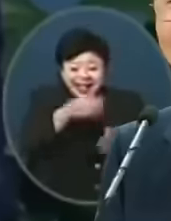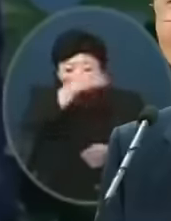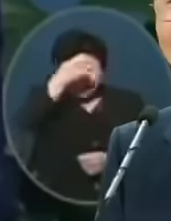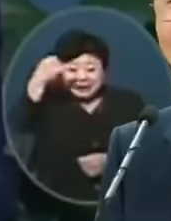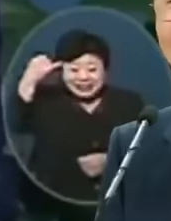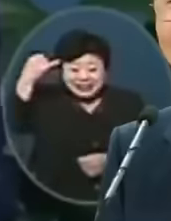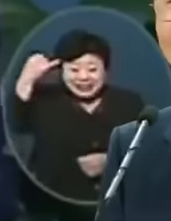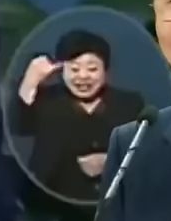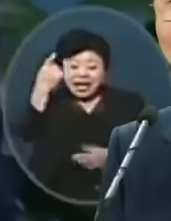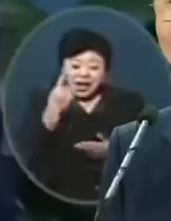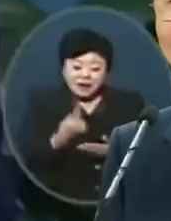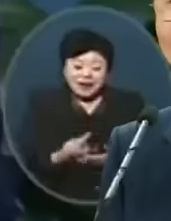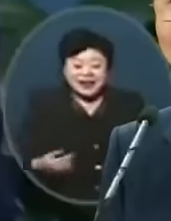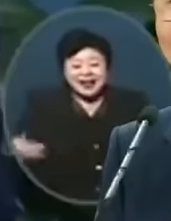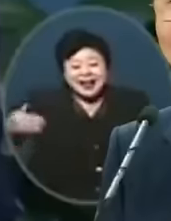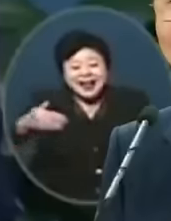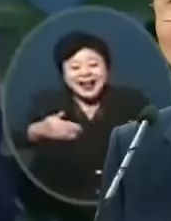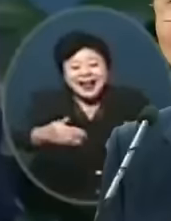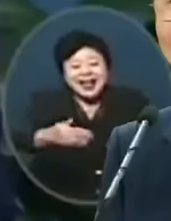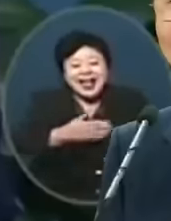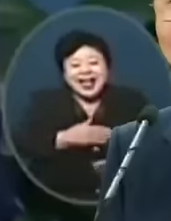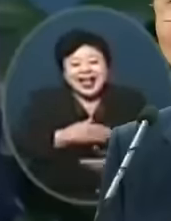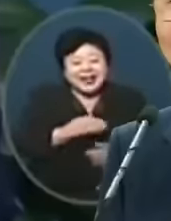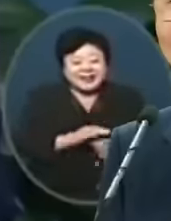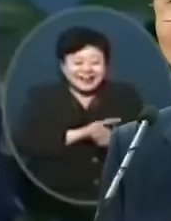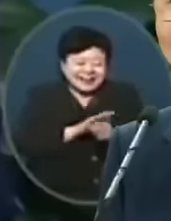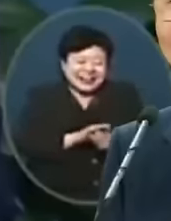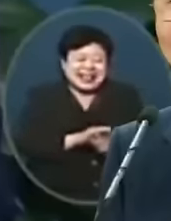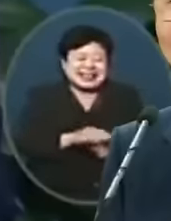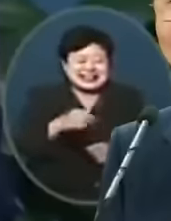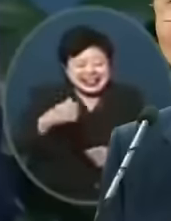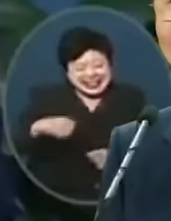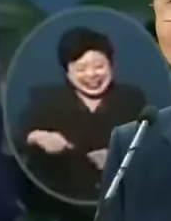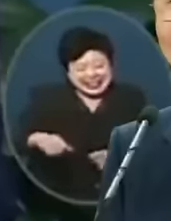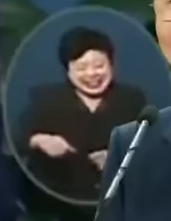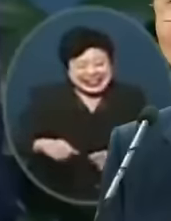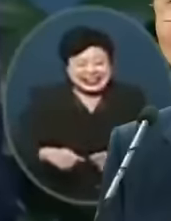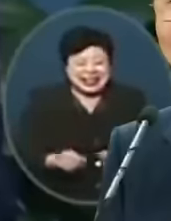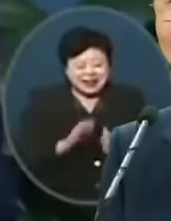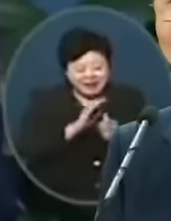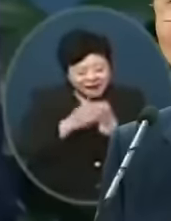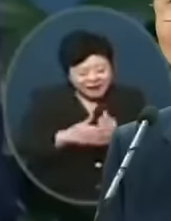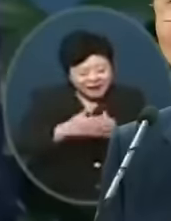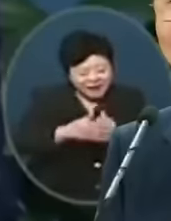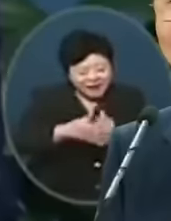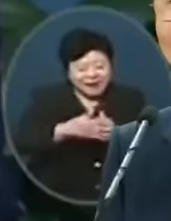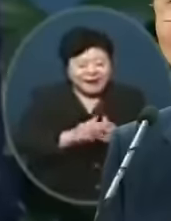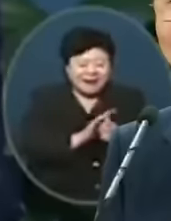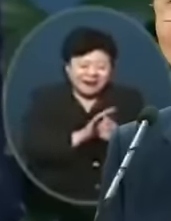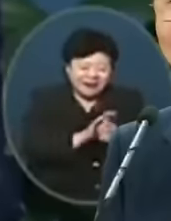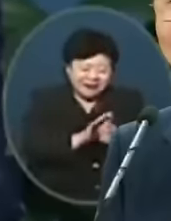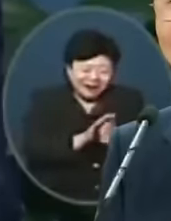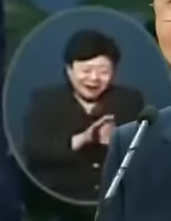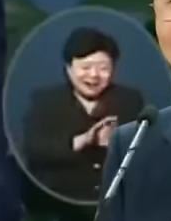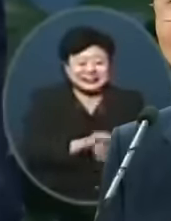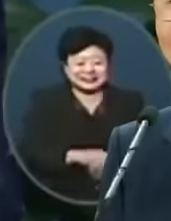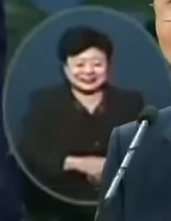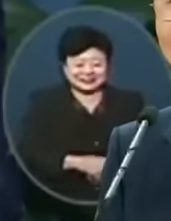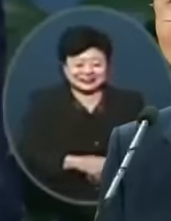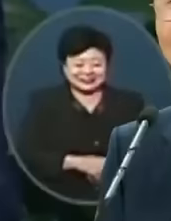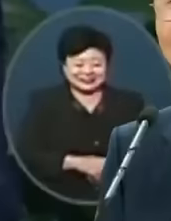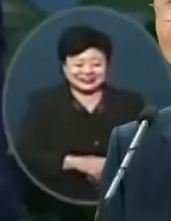할머니가 와서 끌어안고 아이고 내 자식아 아이고 내 새끼야 하면서 등을 쓰다듬고 엉덩이를 두들겨줄 때